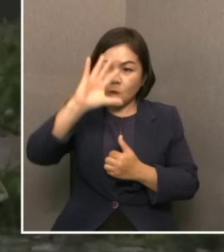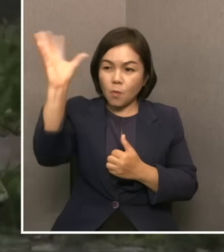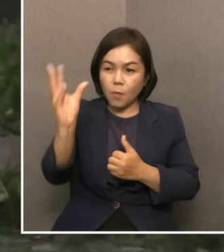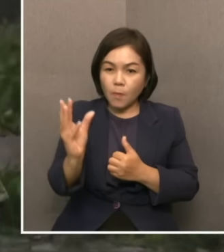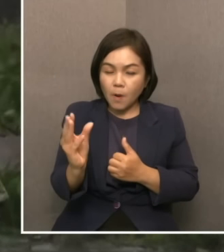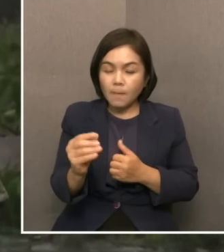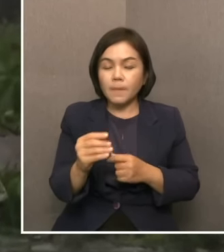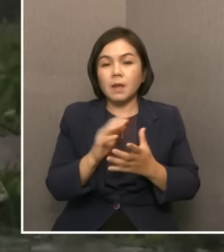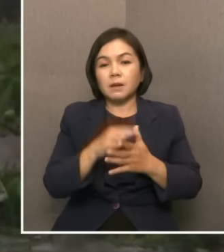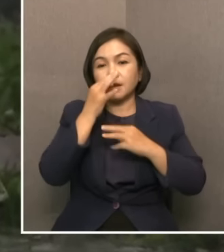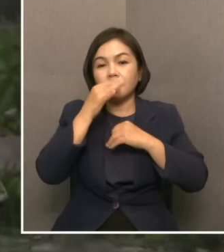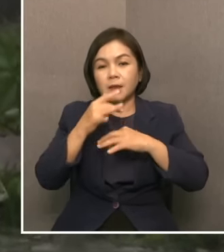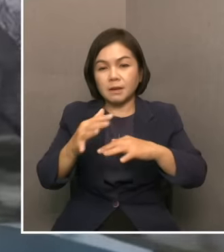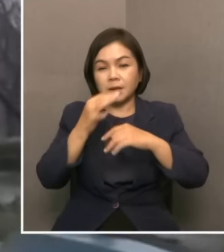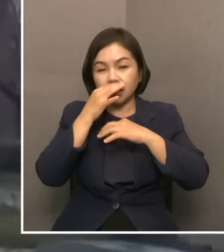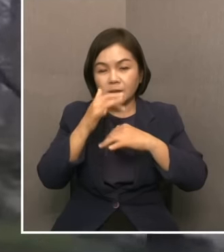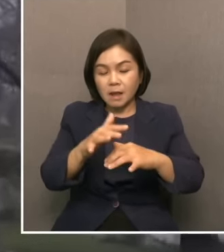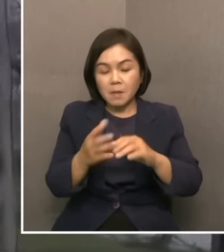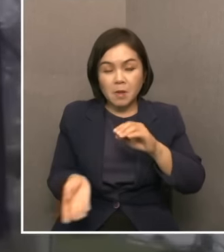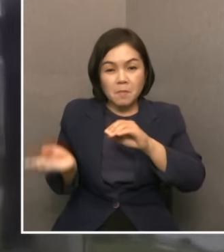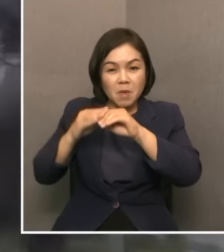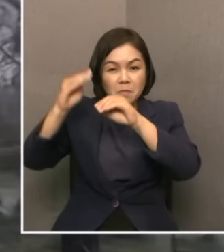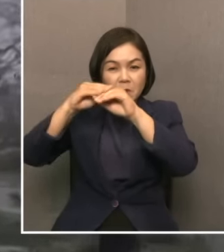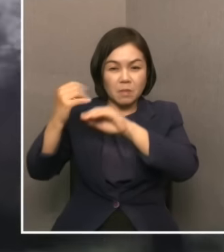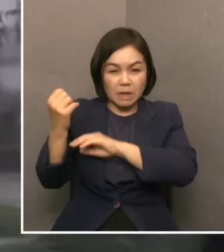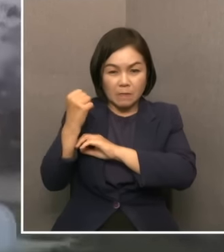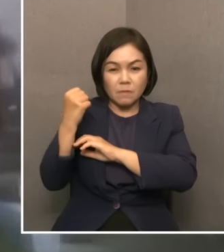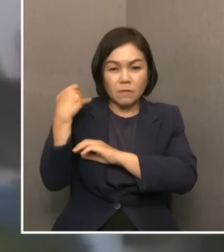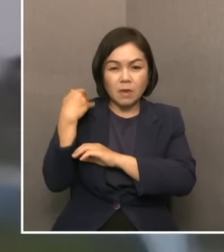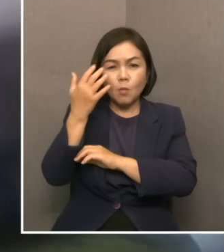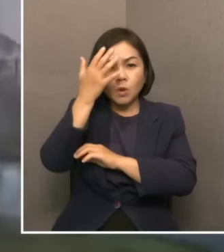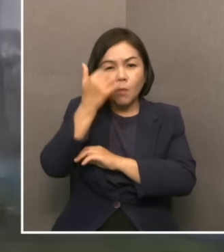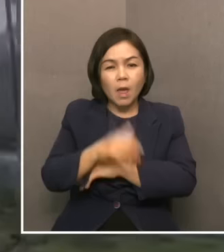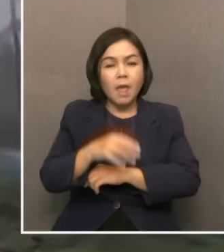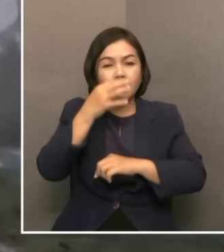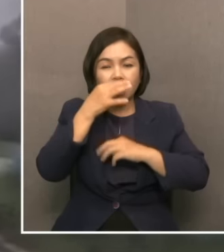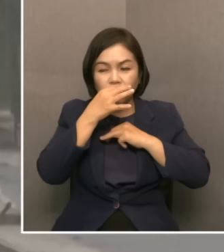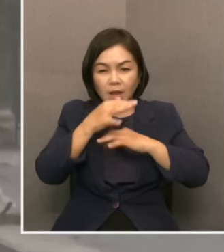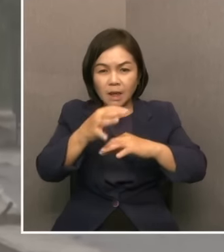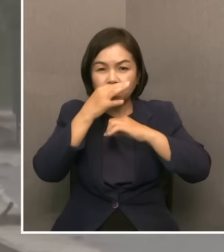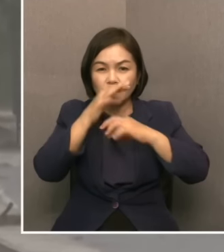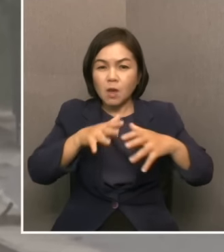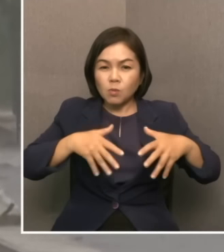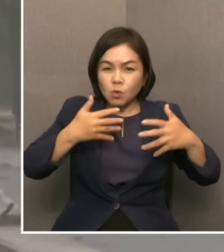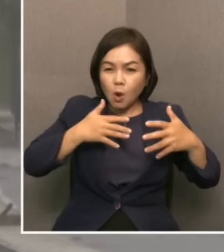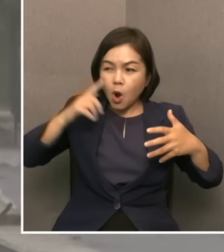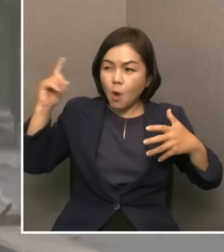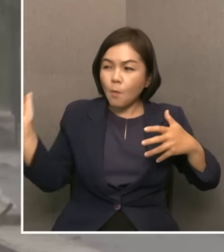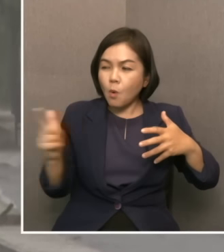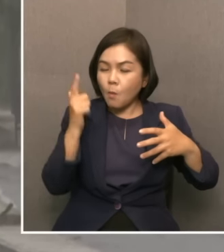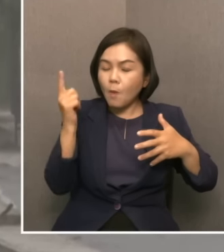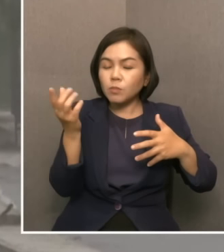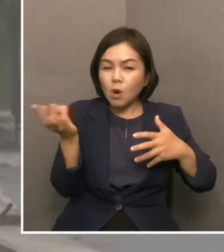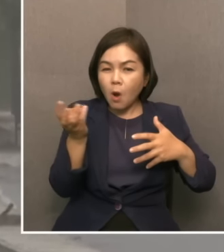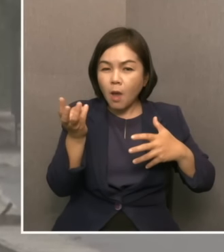ในมหาสมุทรแอตแลนติกในปีนี้จะมีความรุนแรงมากค่ะเนื่องจากอุณหภูมิผิวน้ำทะเลที่อบอุ่นและแรงลมน้อยโด